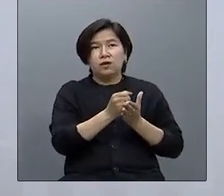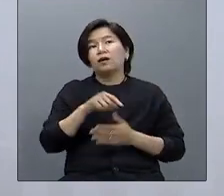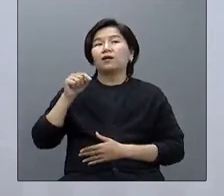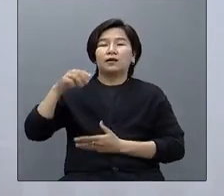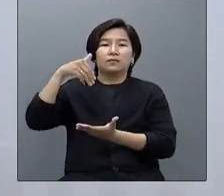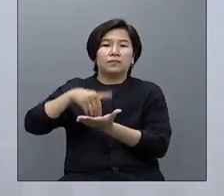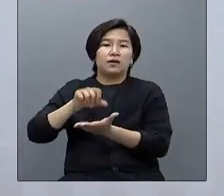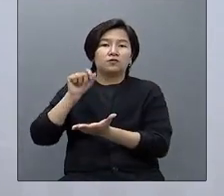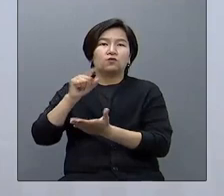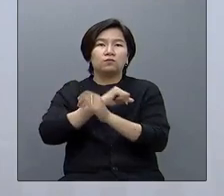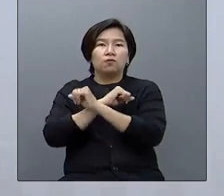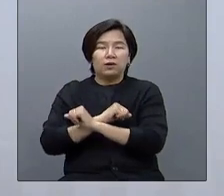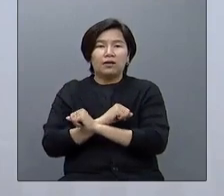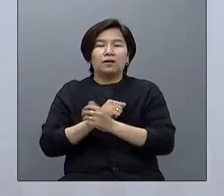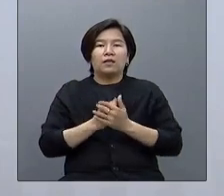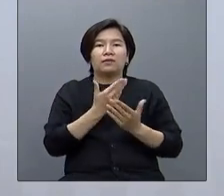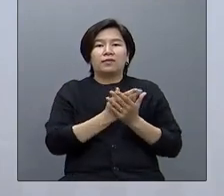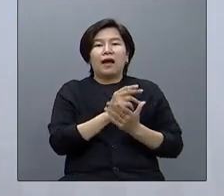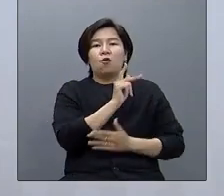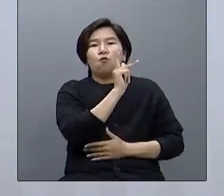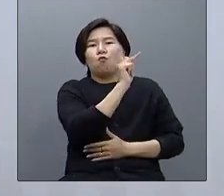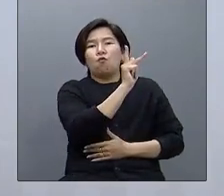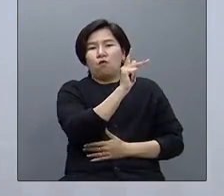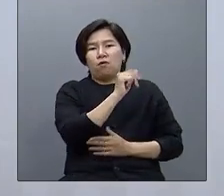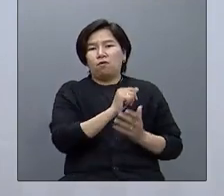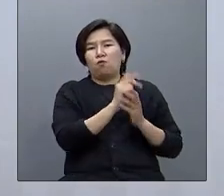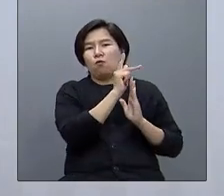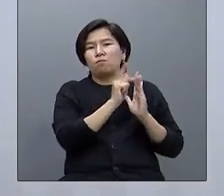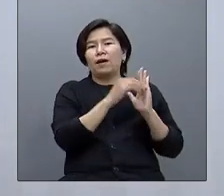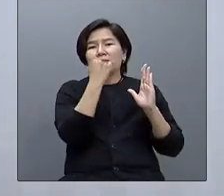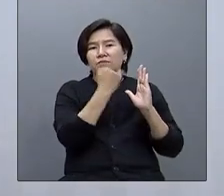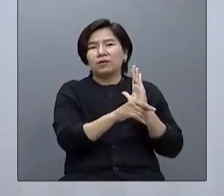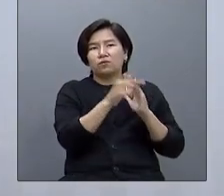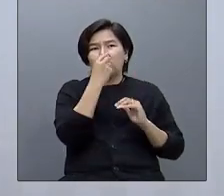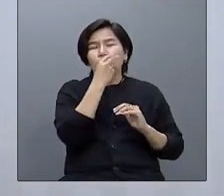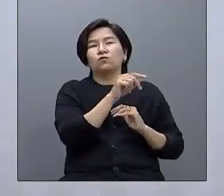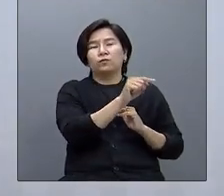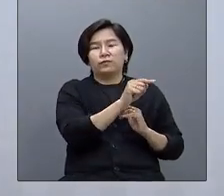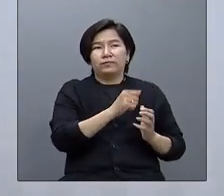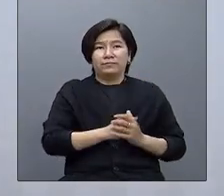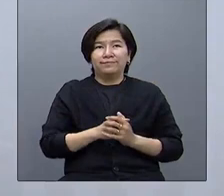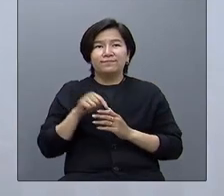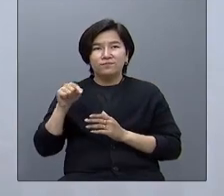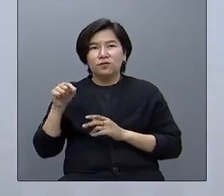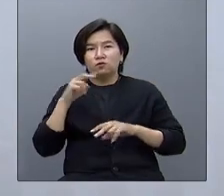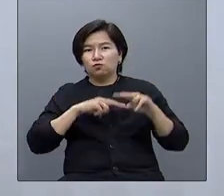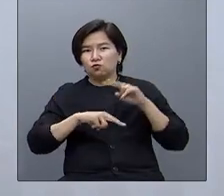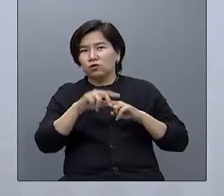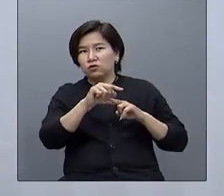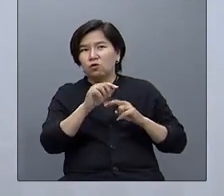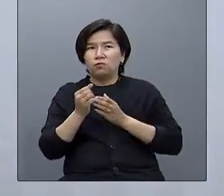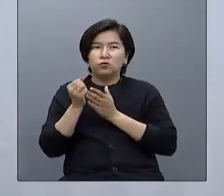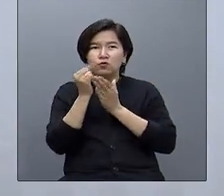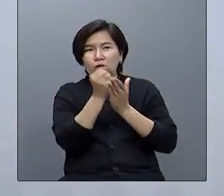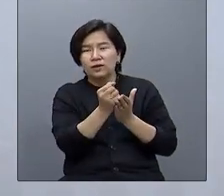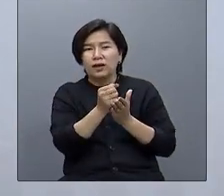นย์ป้องกันและปราบปรามหนี้นอกระบบและอำนวยความเป็นธรรมขึ้นมานะครับเพื่อรองรับในภารกิจที่มันเป็นความสำ